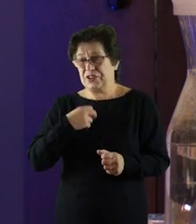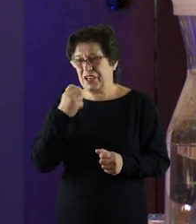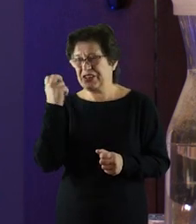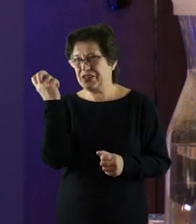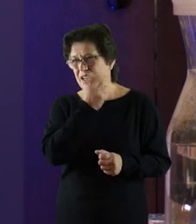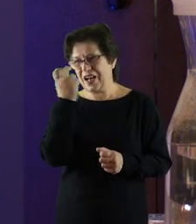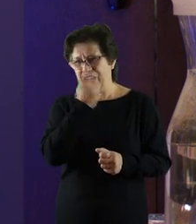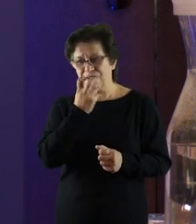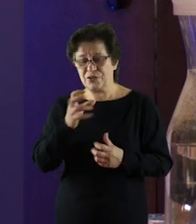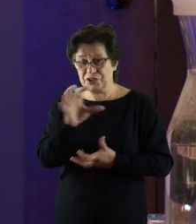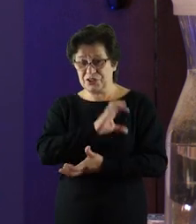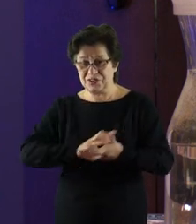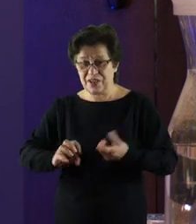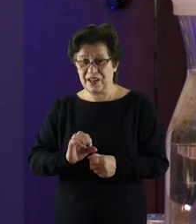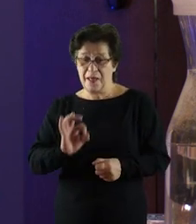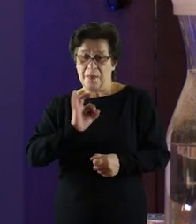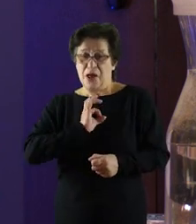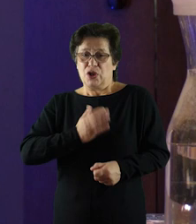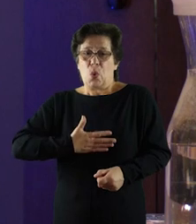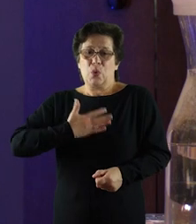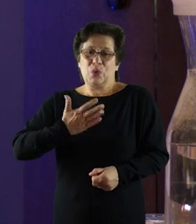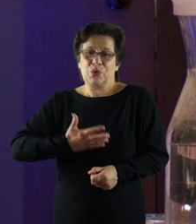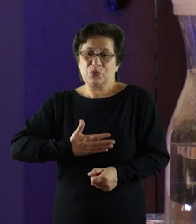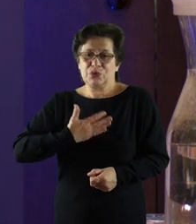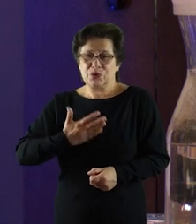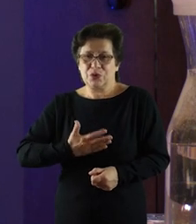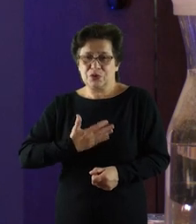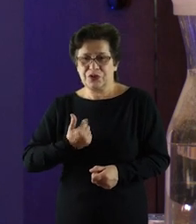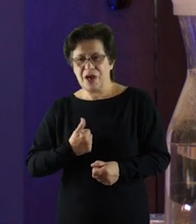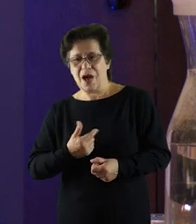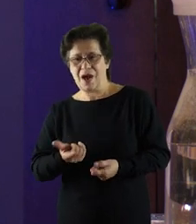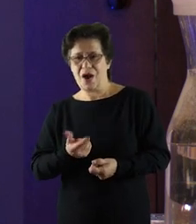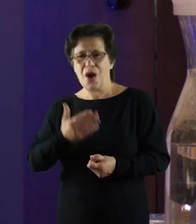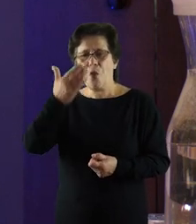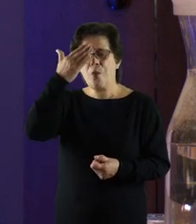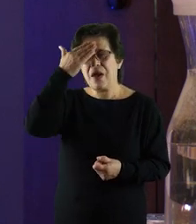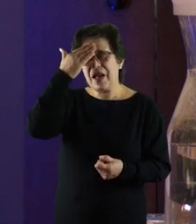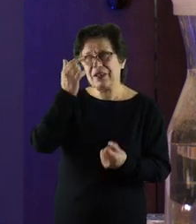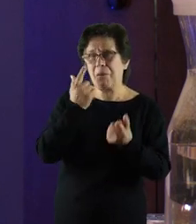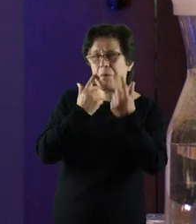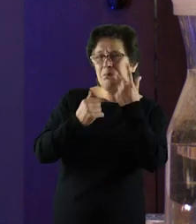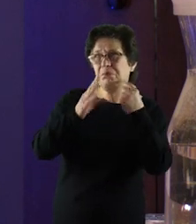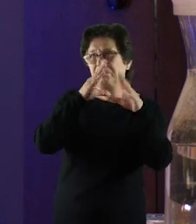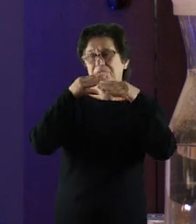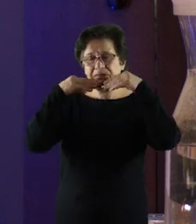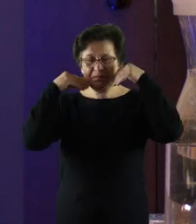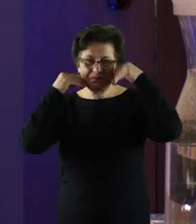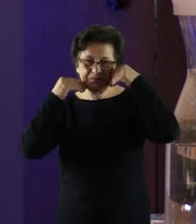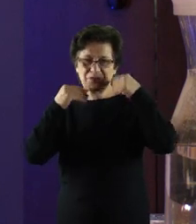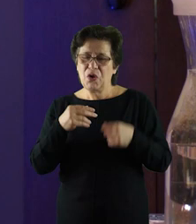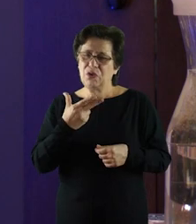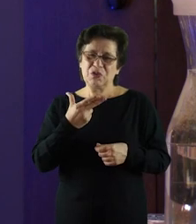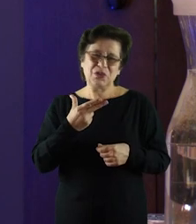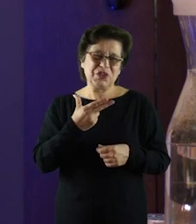a najważniejsze, nasze uczucia i umiejętność wzruszania się, to są takie sprawy, które nigdy nie wychodzą z